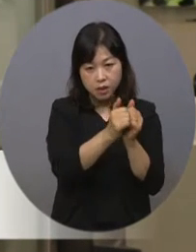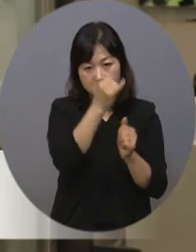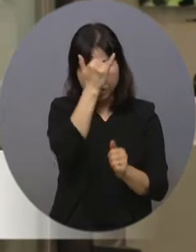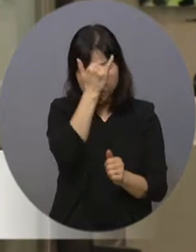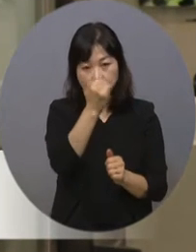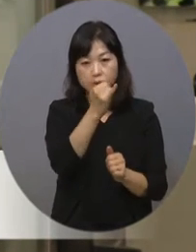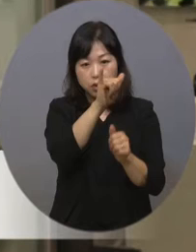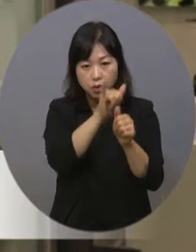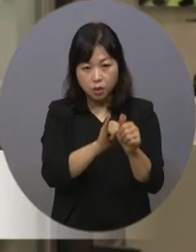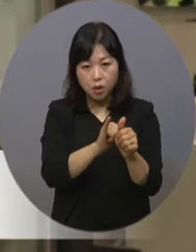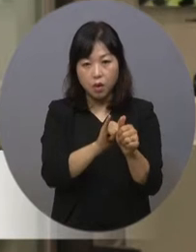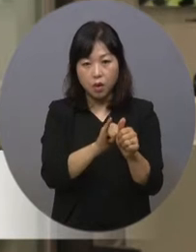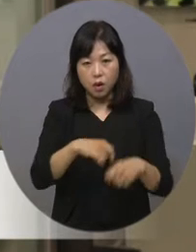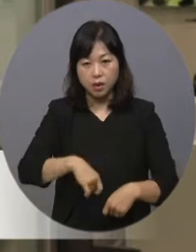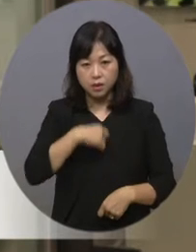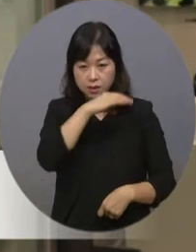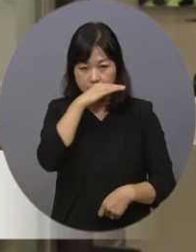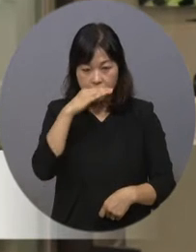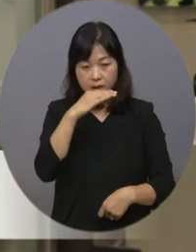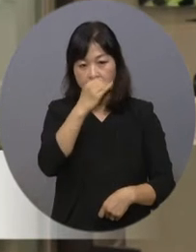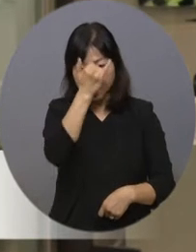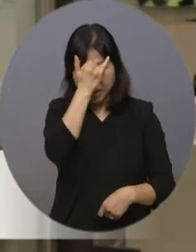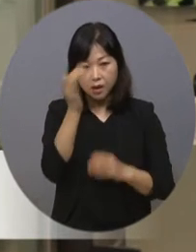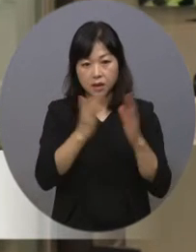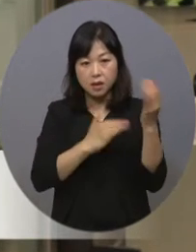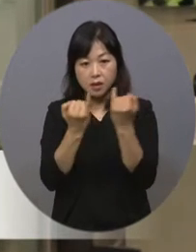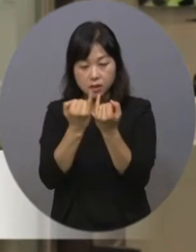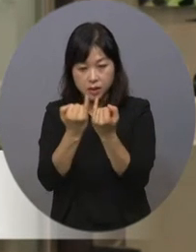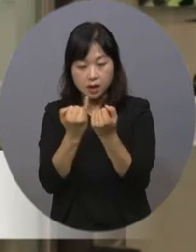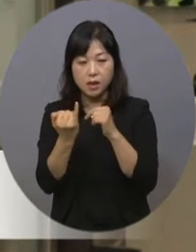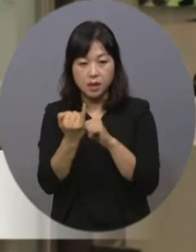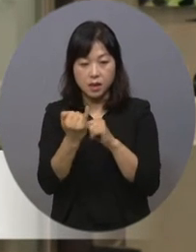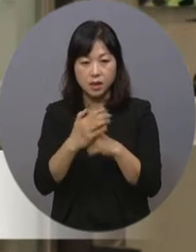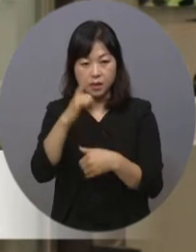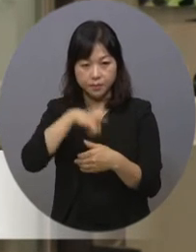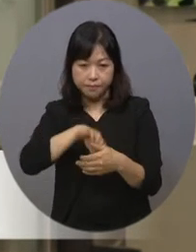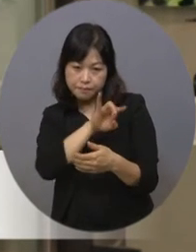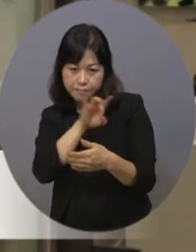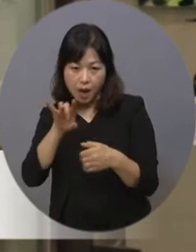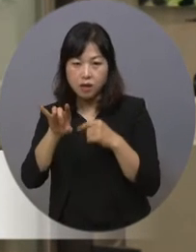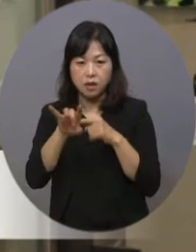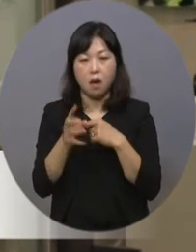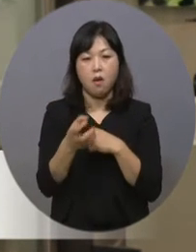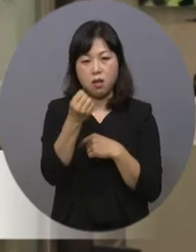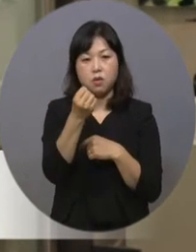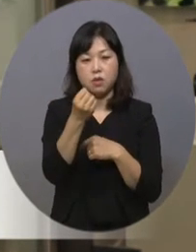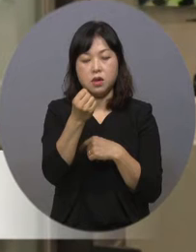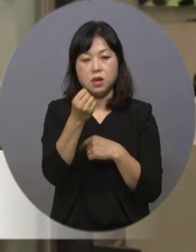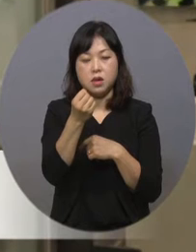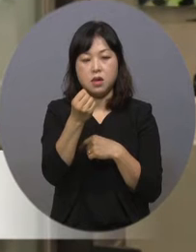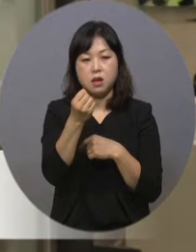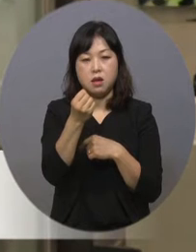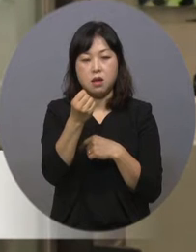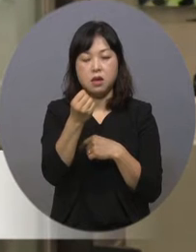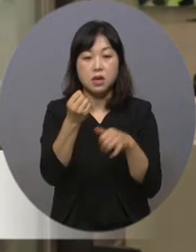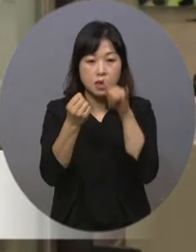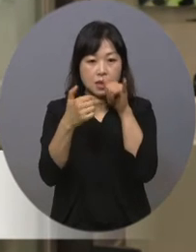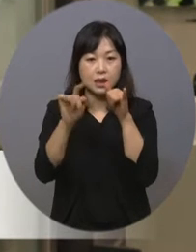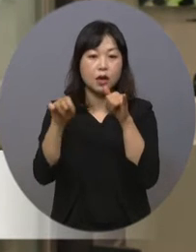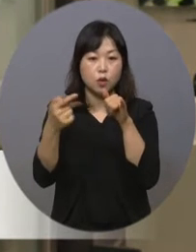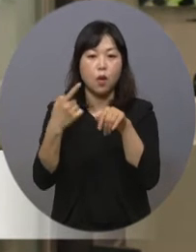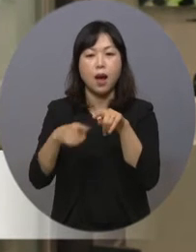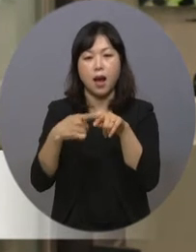충효의예, 그리고 여자에게는 지조를 갖다가 담고 있는 게 장도입니다. 그래서